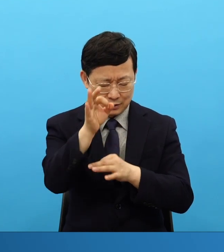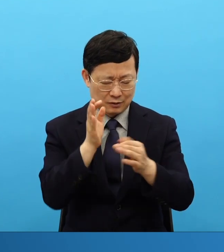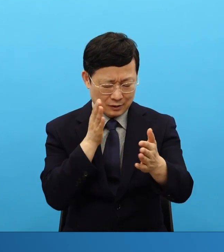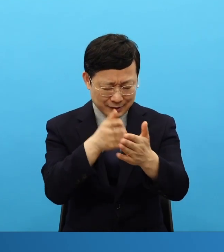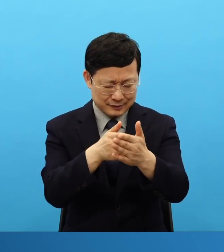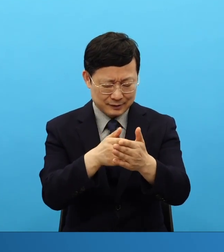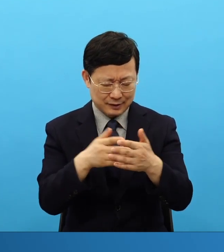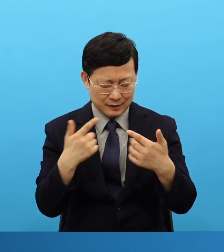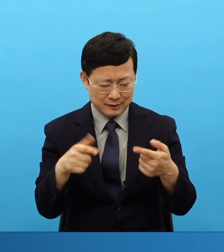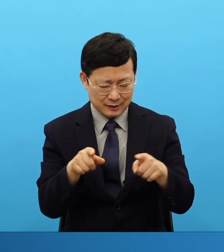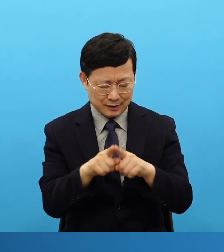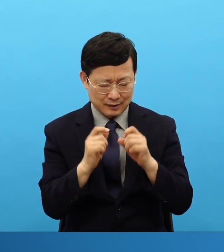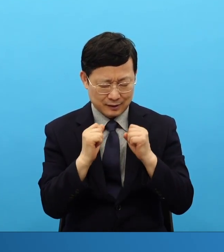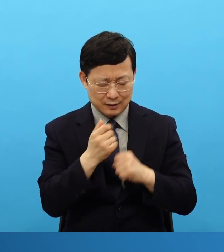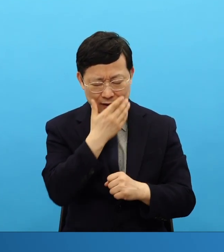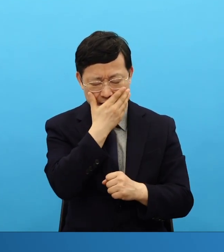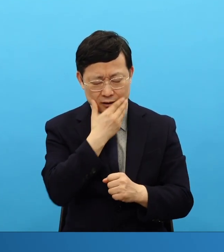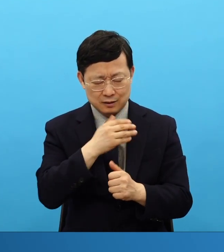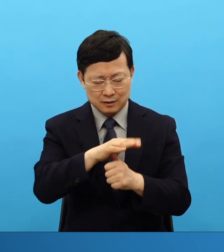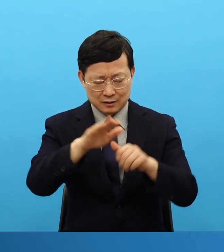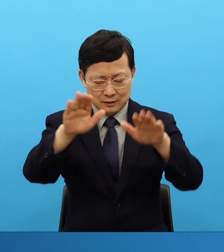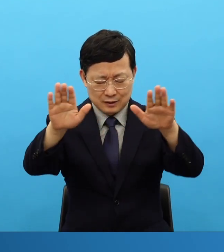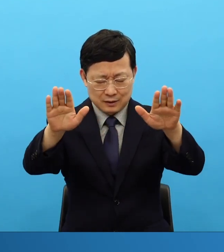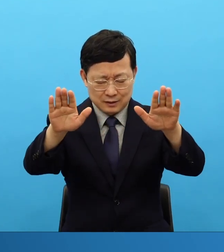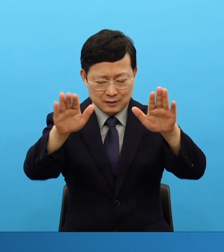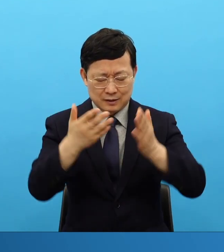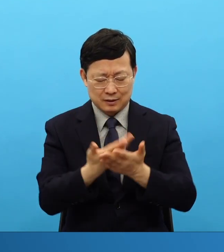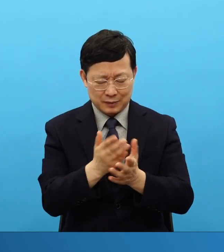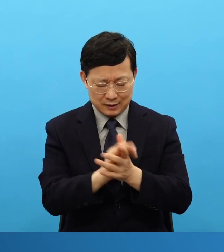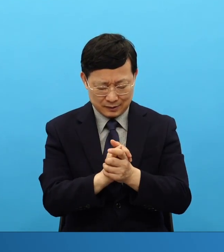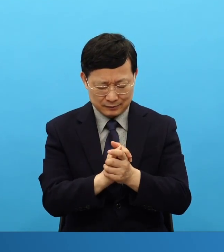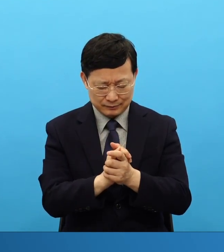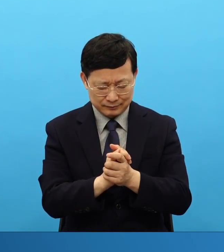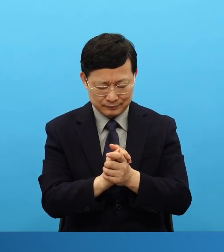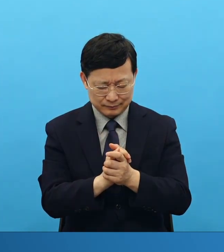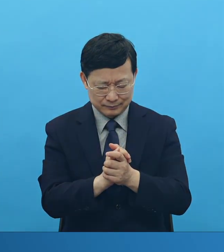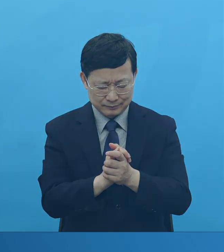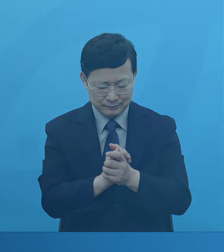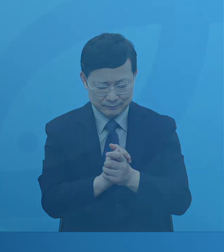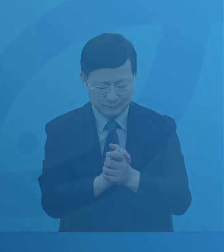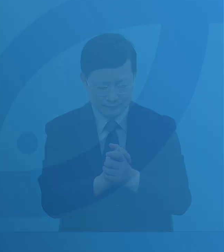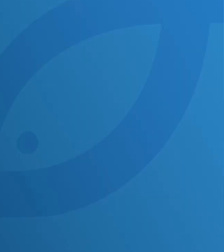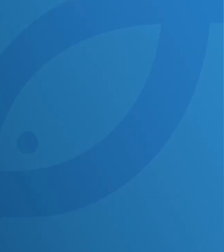영원까지 May you be with them both 항상 now, 함께 계실지어다 and always 아멘. and forevermore amen